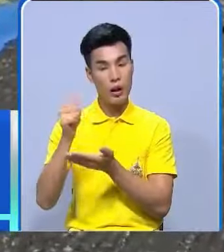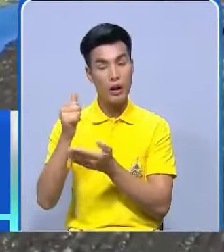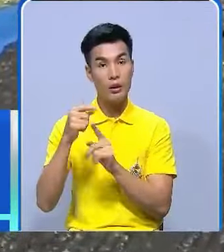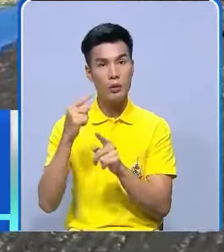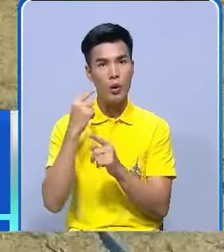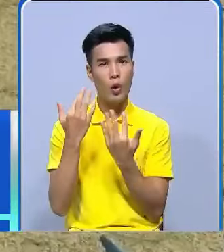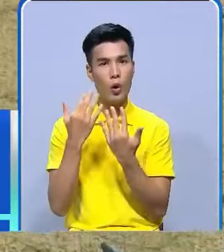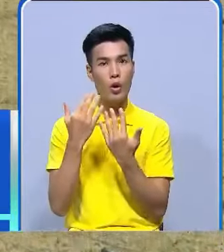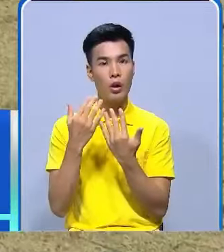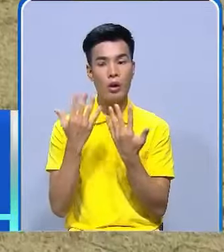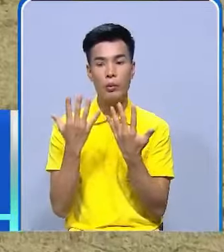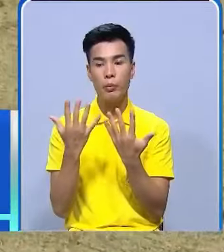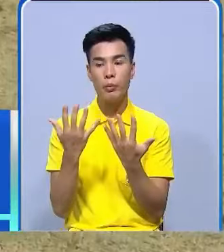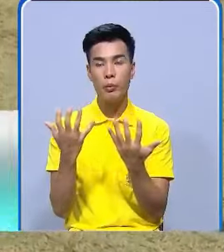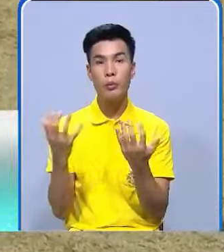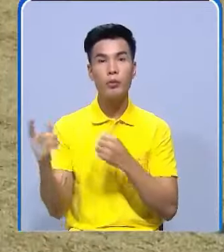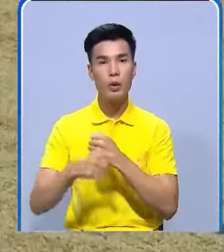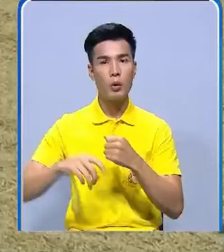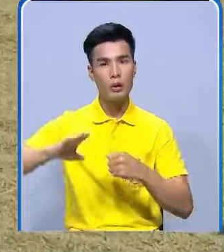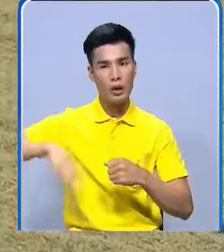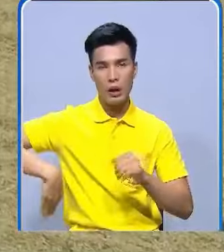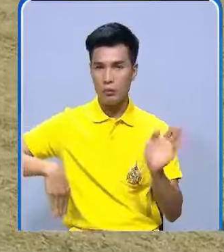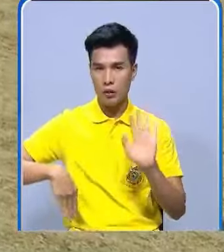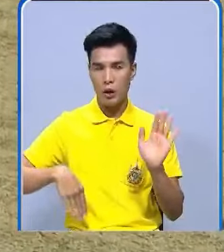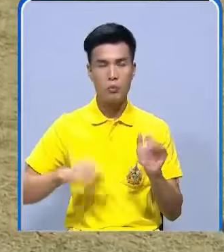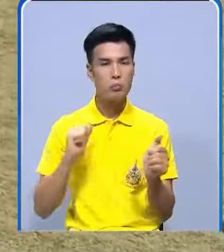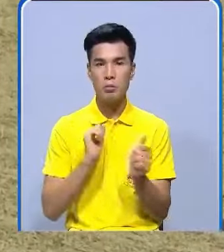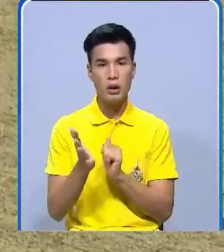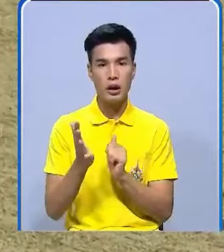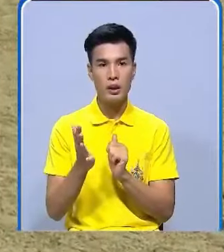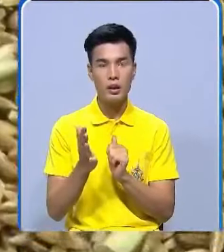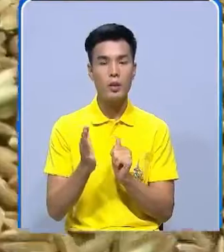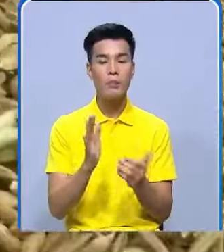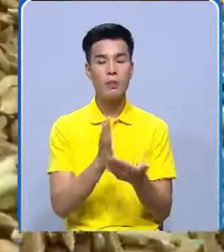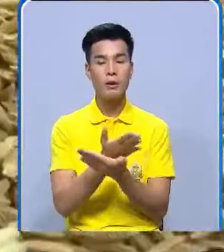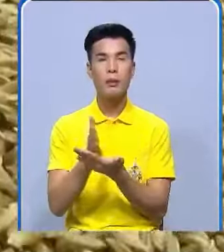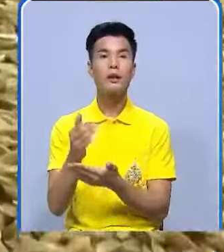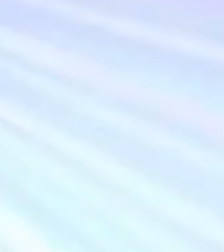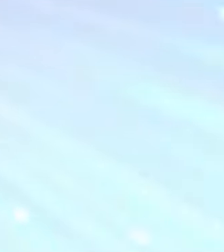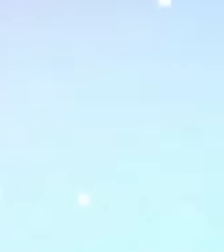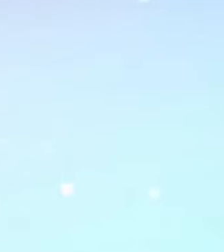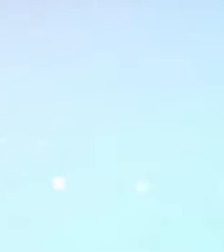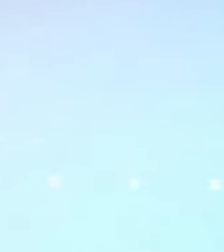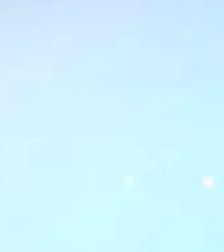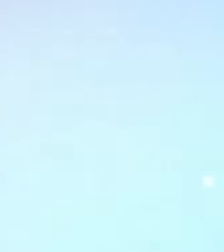ารอให้ข้าวสุกงอมทุกแปลงแล้วเก็บเกี่ยวทีเดียวก็บอกว่าเนี่ยมันก็กระจายความเสี่ยงต่างๆได้นะคะ